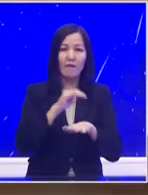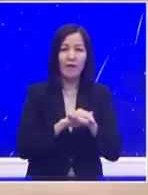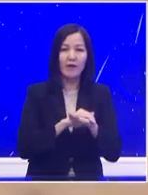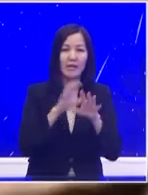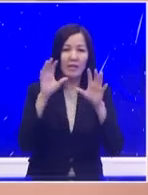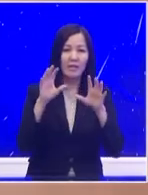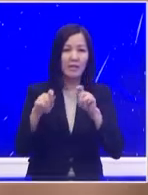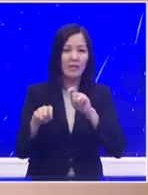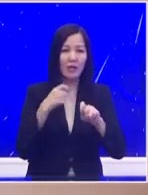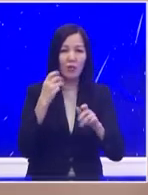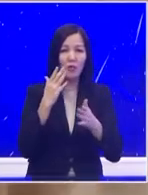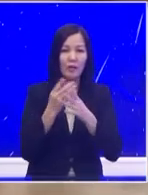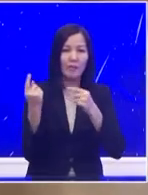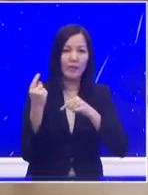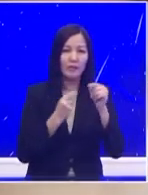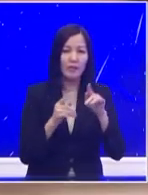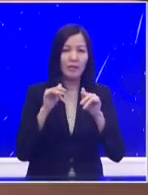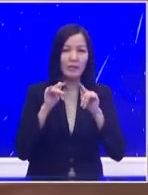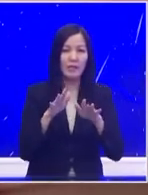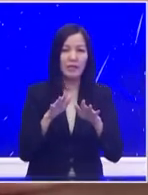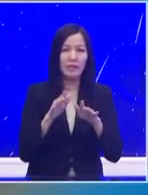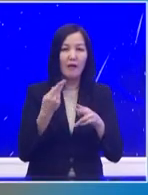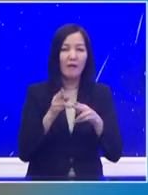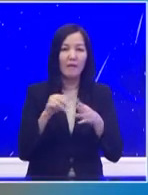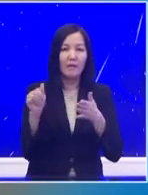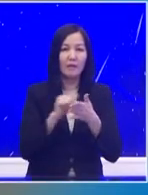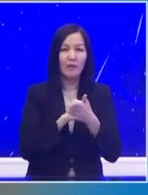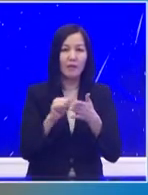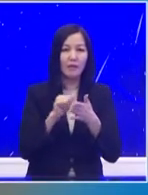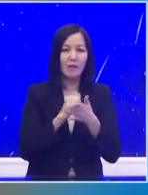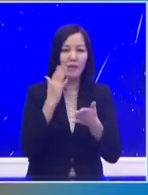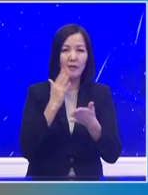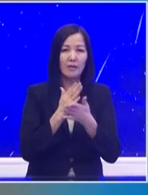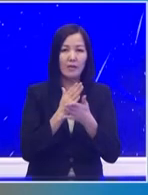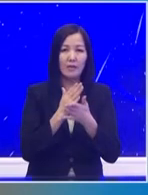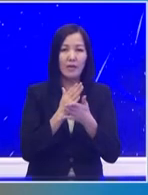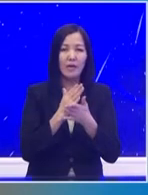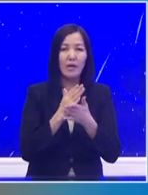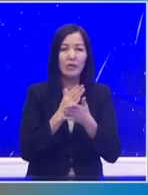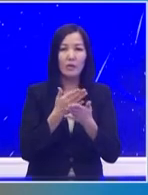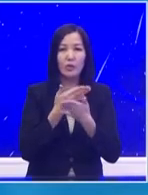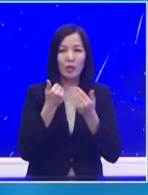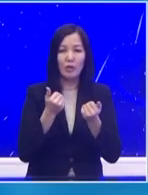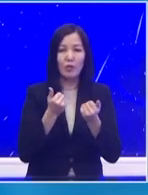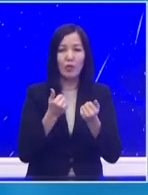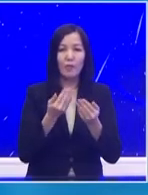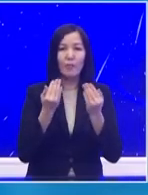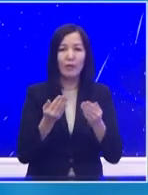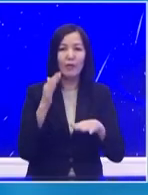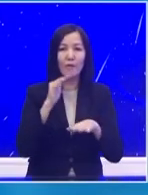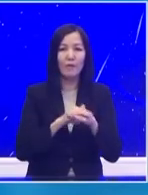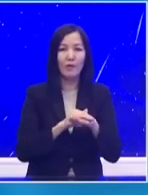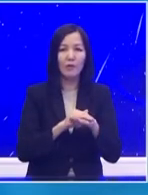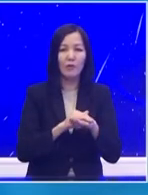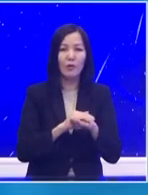факт незаконной предпринимательской деятельности. При этом документы, подтверждающие их происхождение, отсутствовали. По данному факту